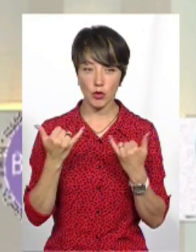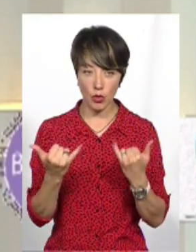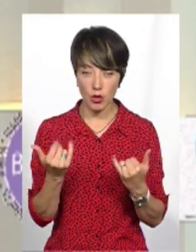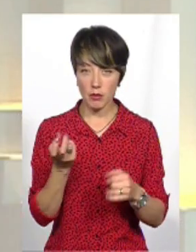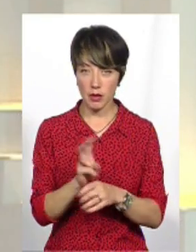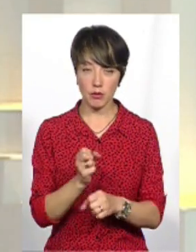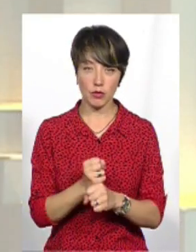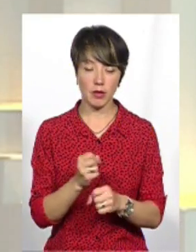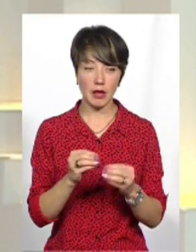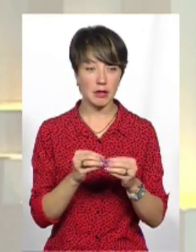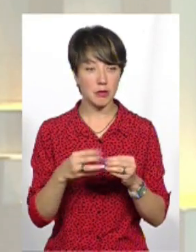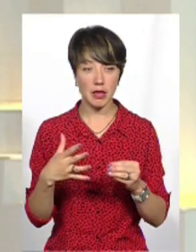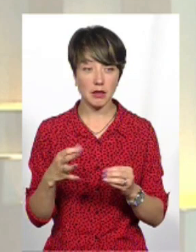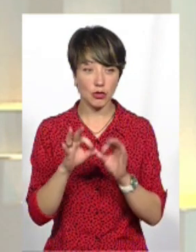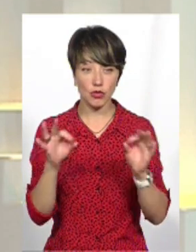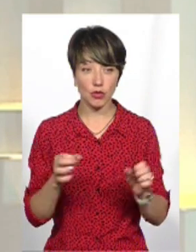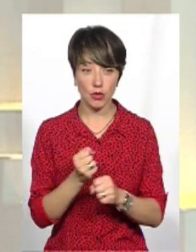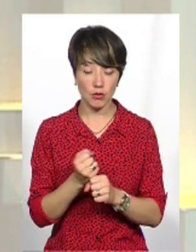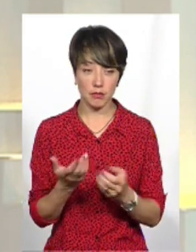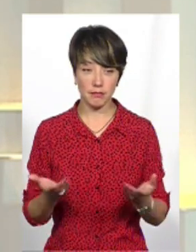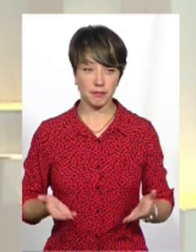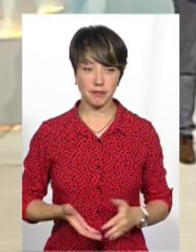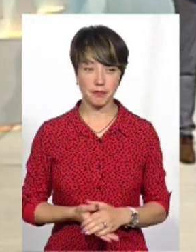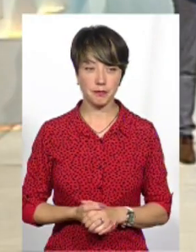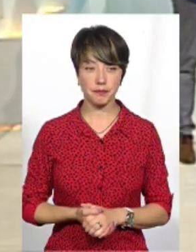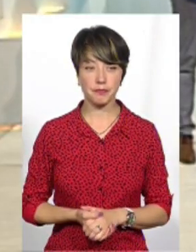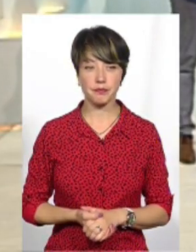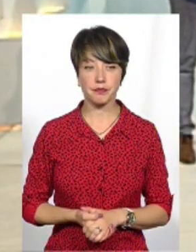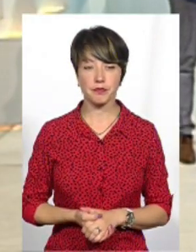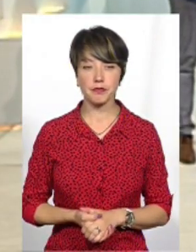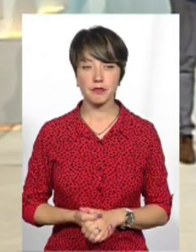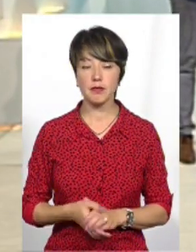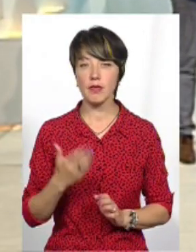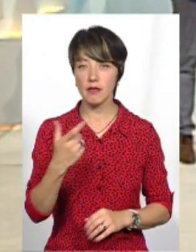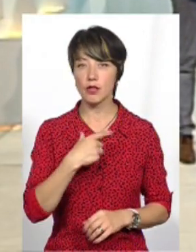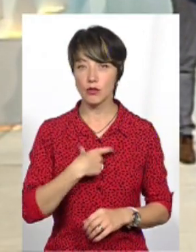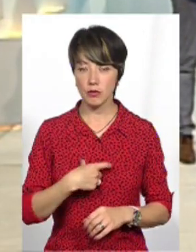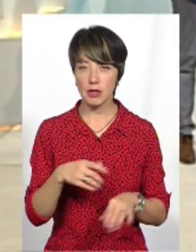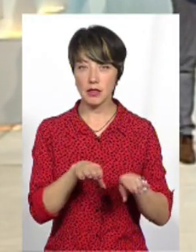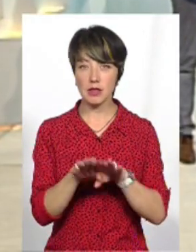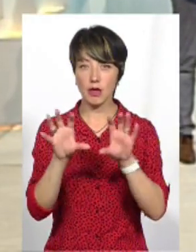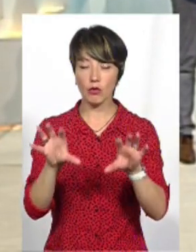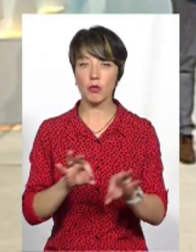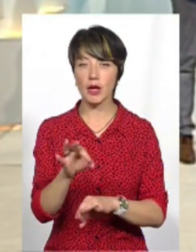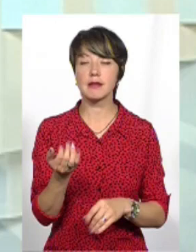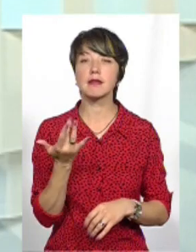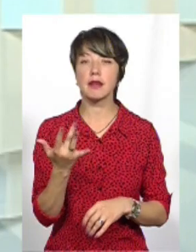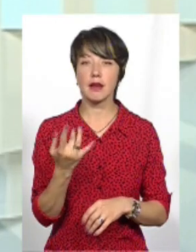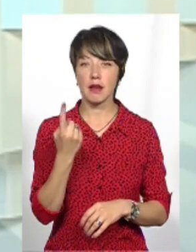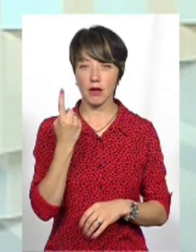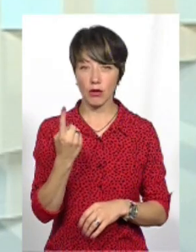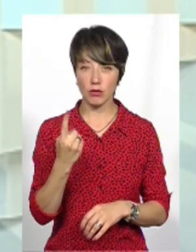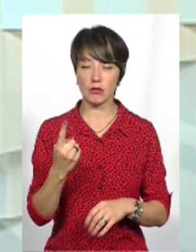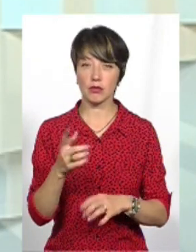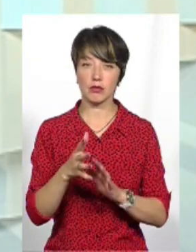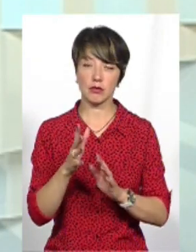сьогодні прийдемо, що зробимо, 10-15 років, та не зроблять вони, розумієте, от і все. Ви собі ставите якусь планку стосовно законопроєктів? Скільки ви за сесію